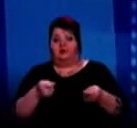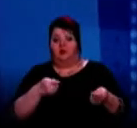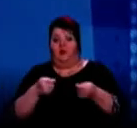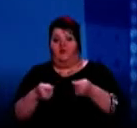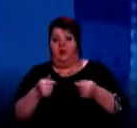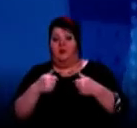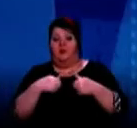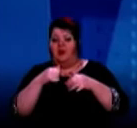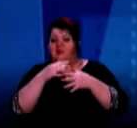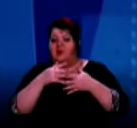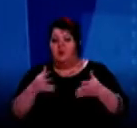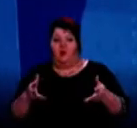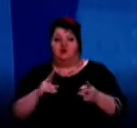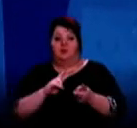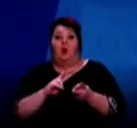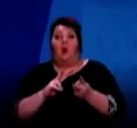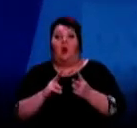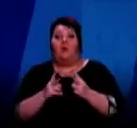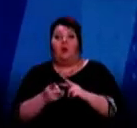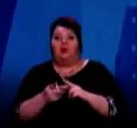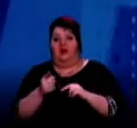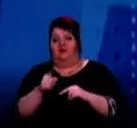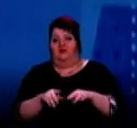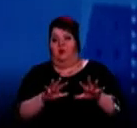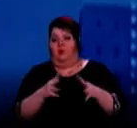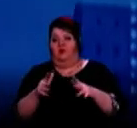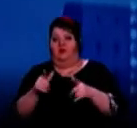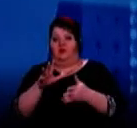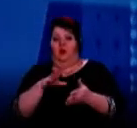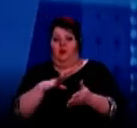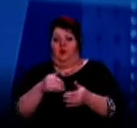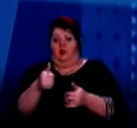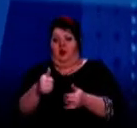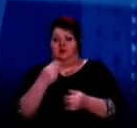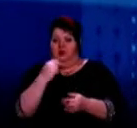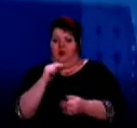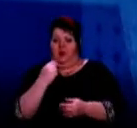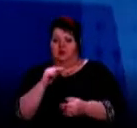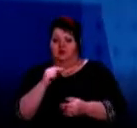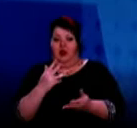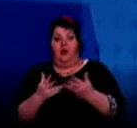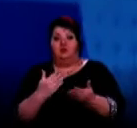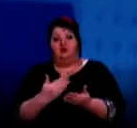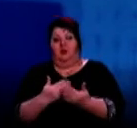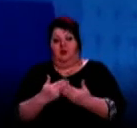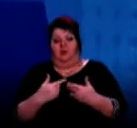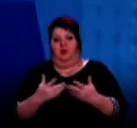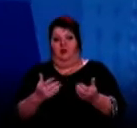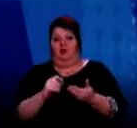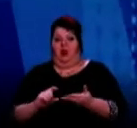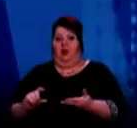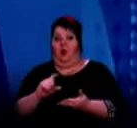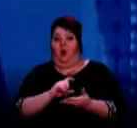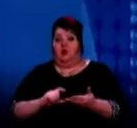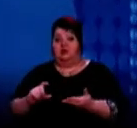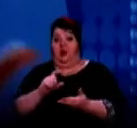ми не можемо обміняти у тому випадку, якщо вони були належної якості. Так, якщо ми, наприклад, отримали консерви і